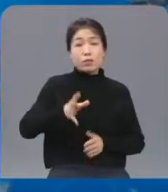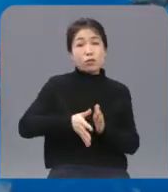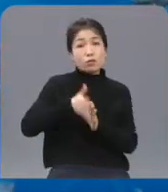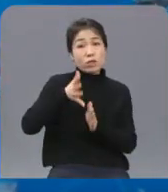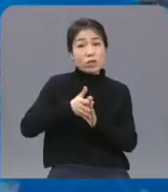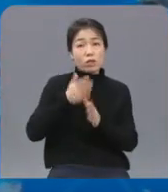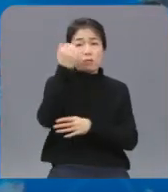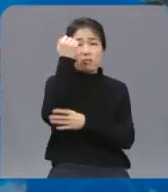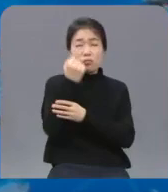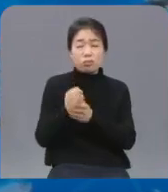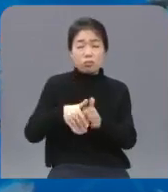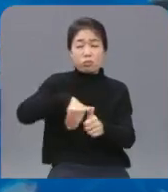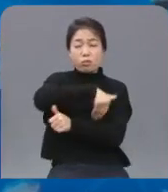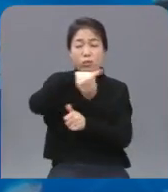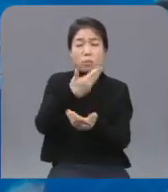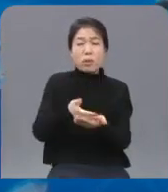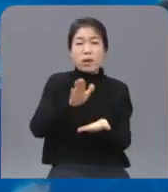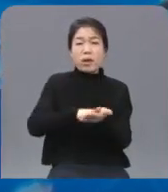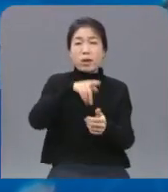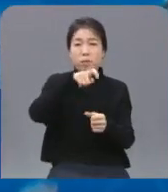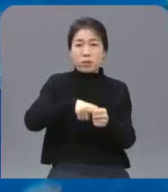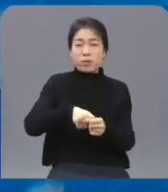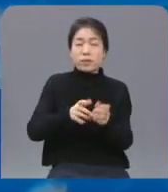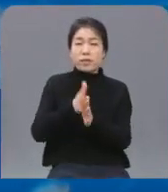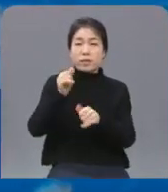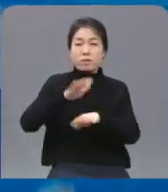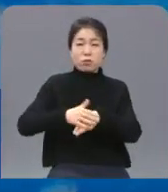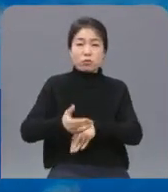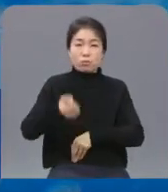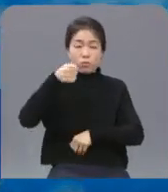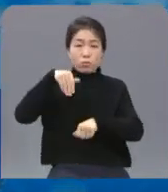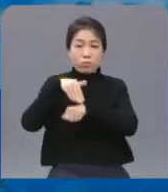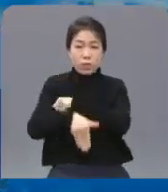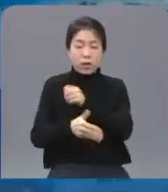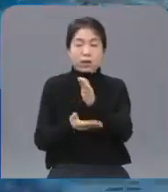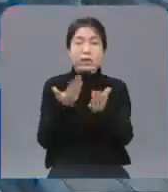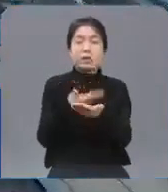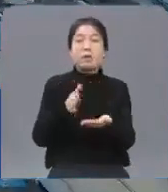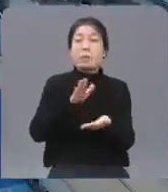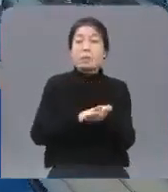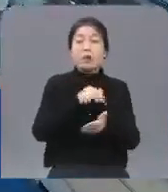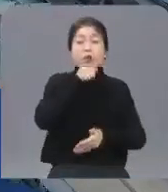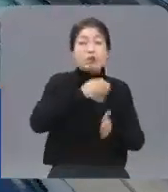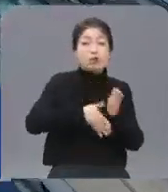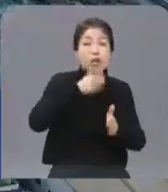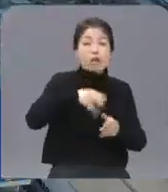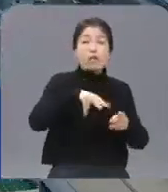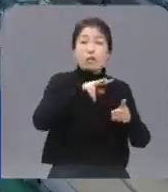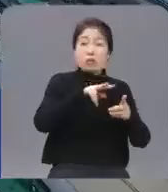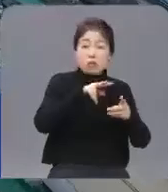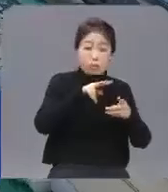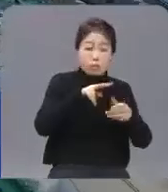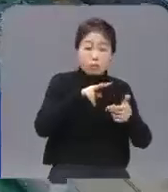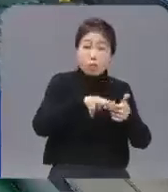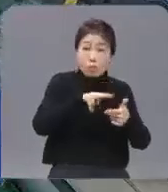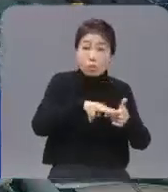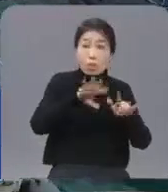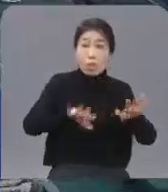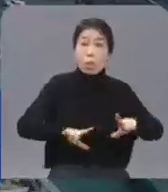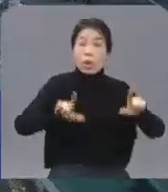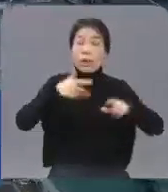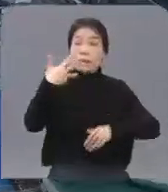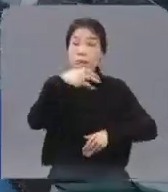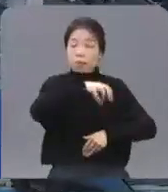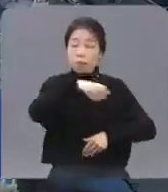광주시는 노후 도심 개선을 위한 시민 주도용 도심재생 사업이 충장동과 농성동에 이어 올해 8개 지역에서